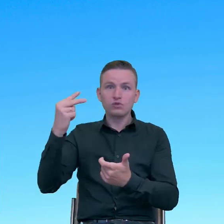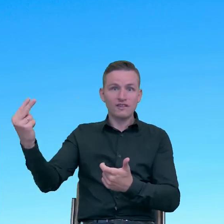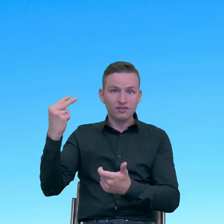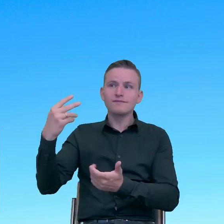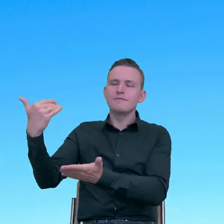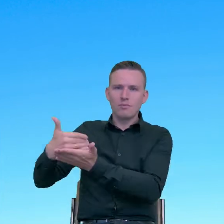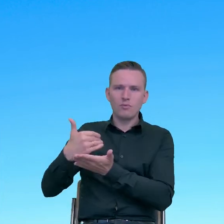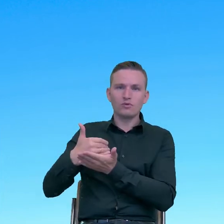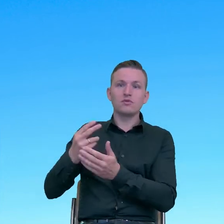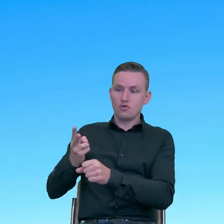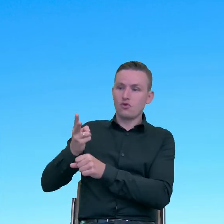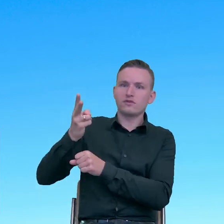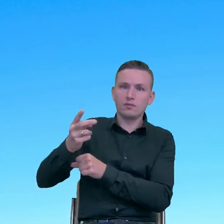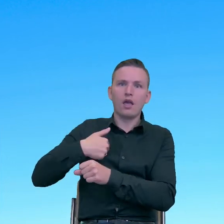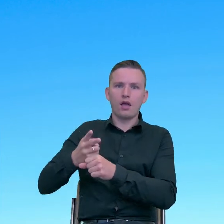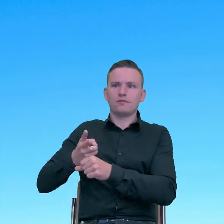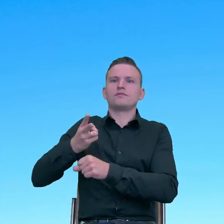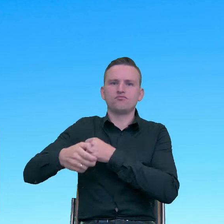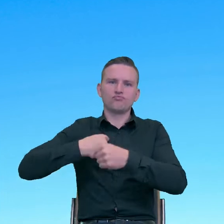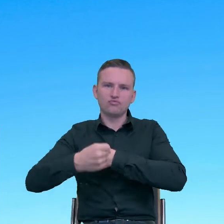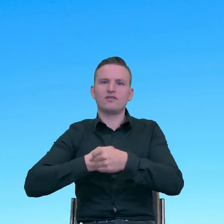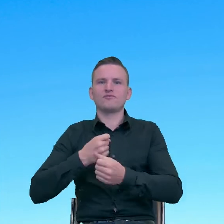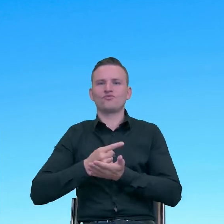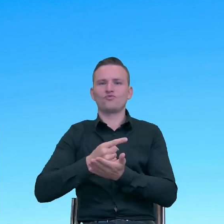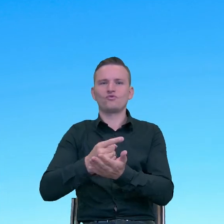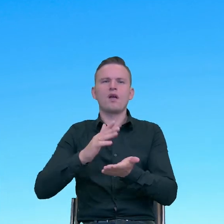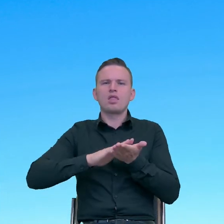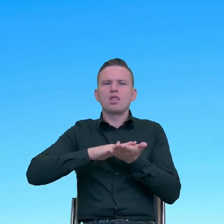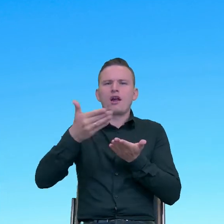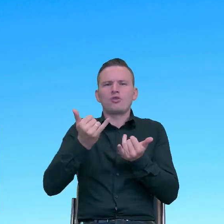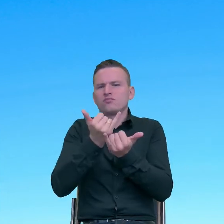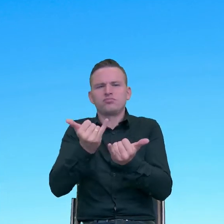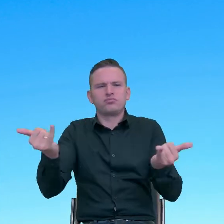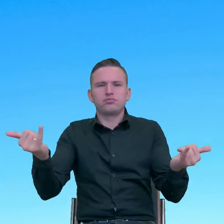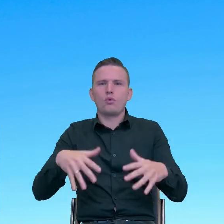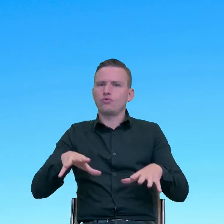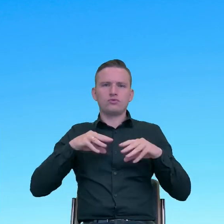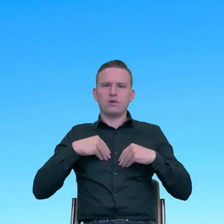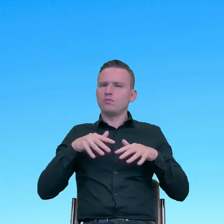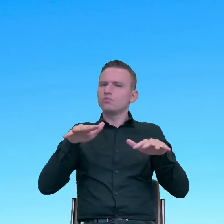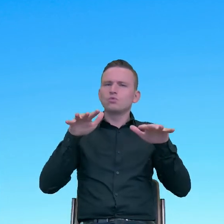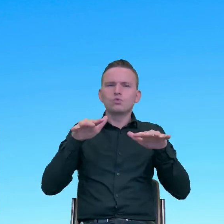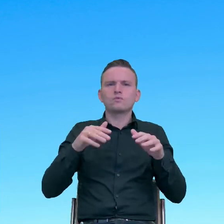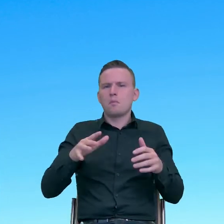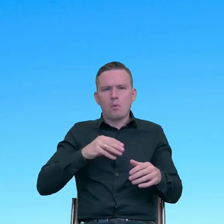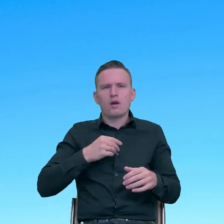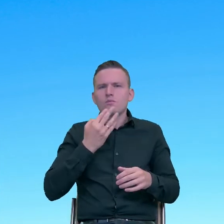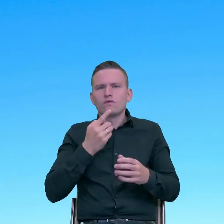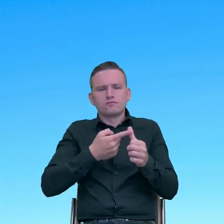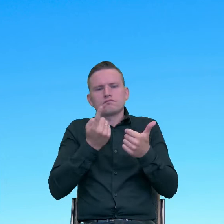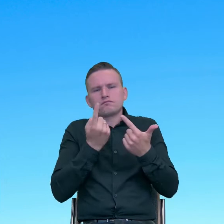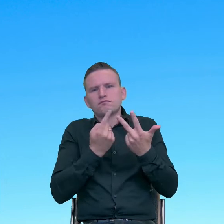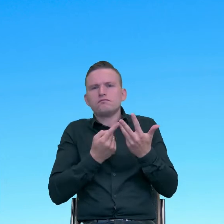mi się w życiu udało. I tych nagród, które w życiu dostałem, mógłby wymieniać bardzo dużo, bo tak faktycznie było. Dzięki